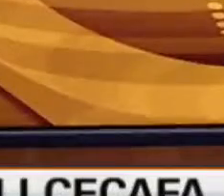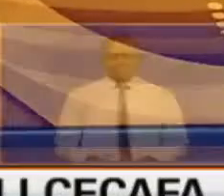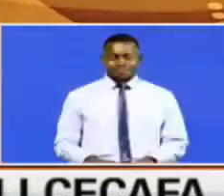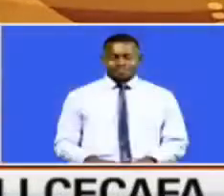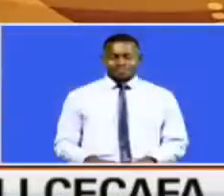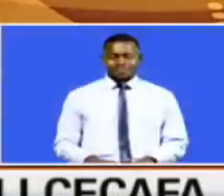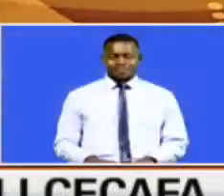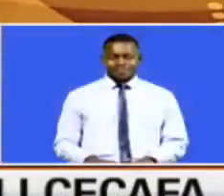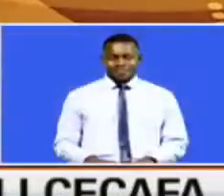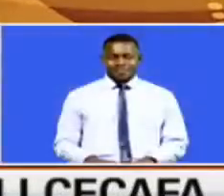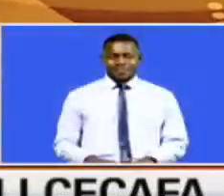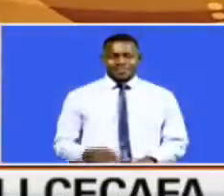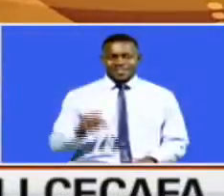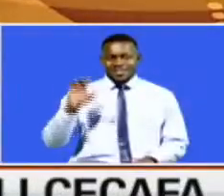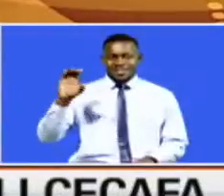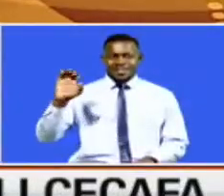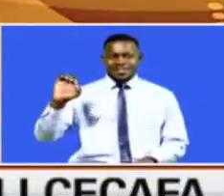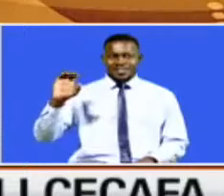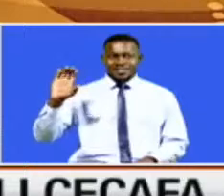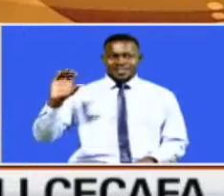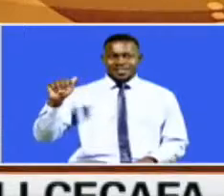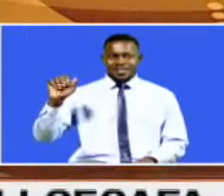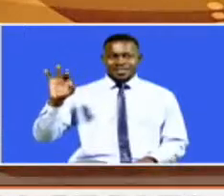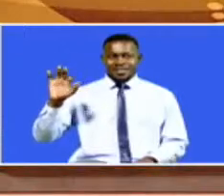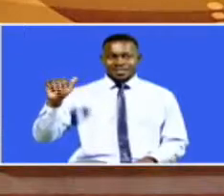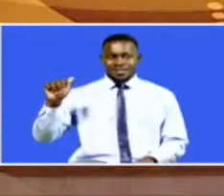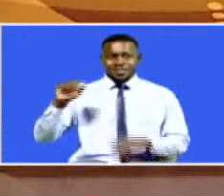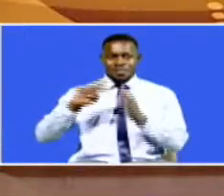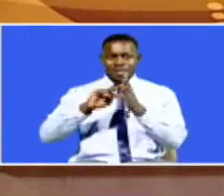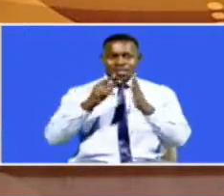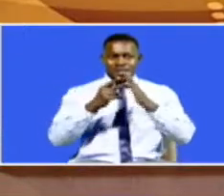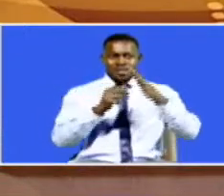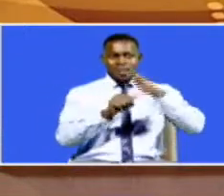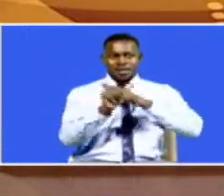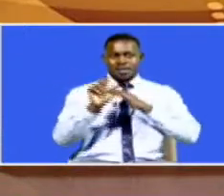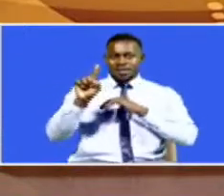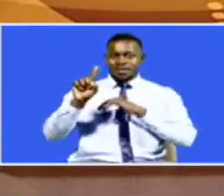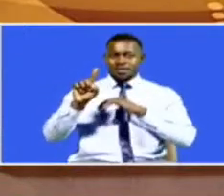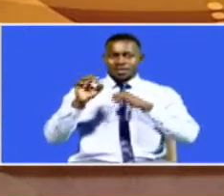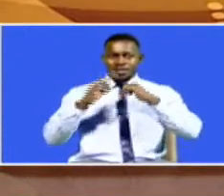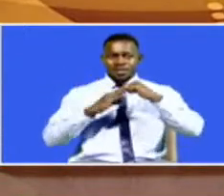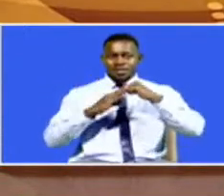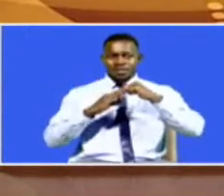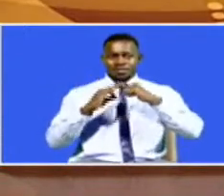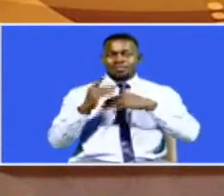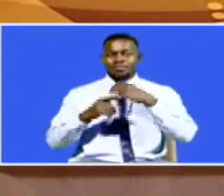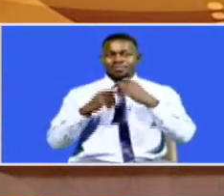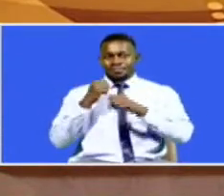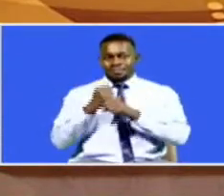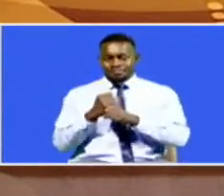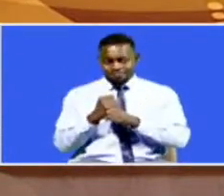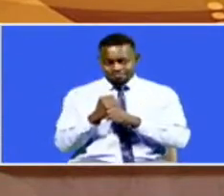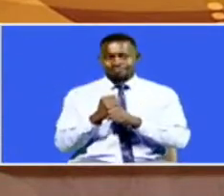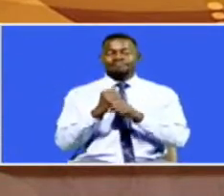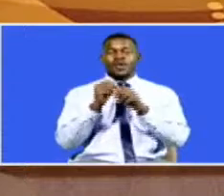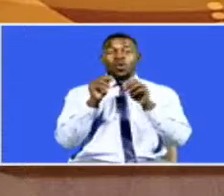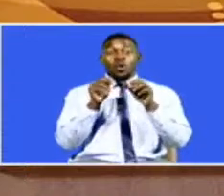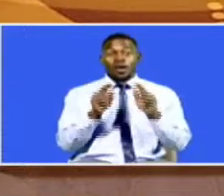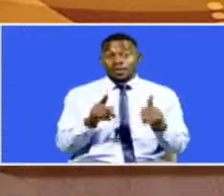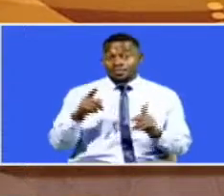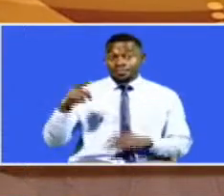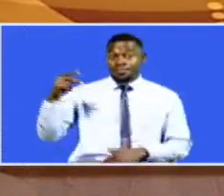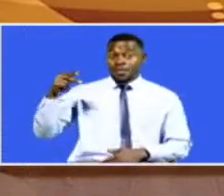Hiyo ni michuano ya CECAFA kwa wachezaji wasiozidi umri wa miaka 18. Kwingineko, timu ya taifa ya kinadada Harambee